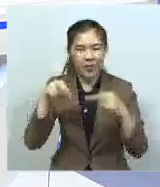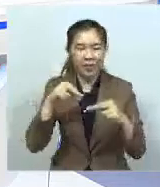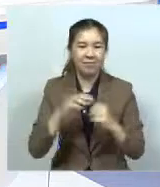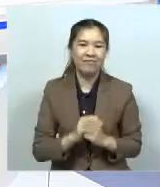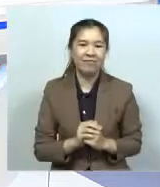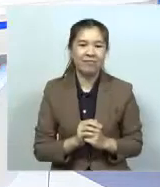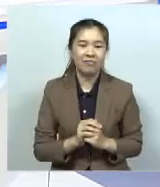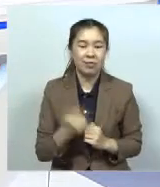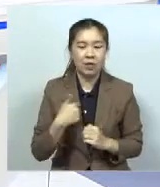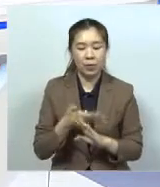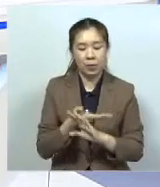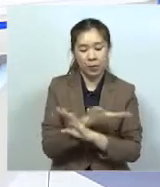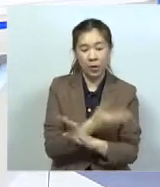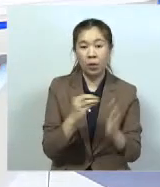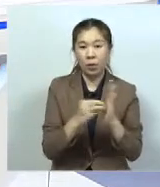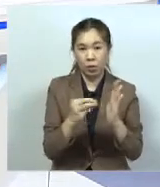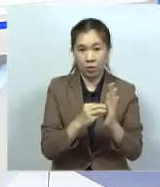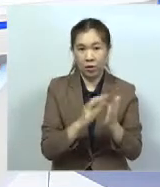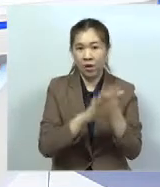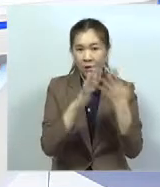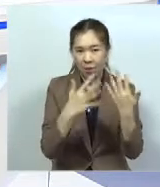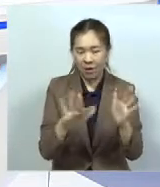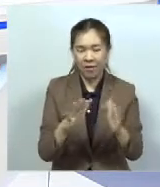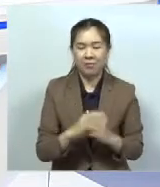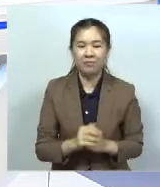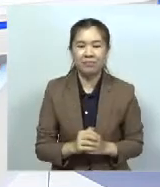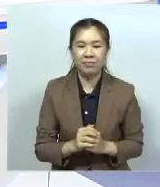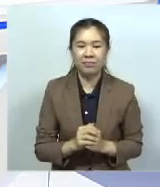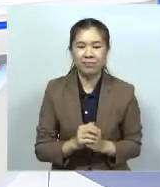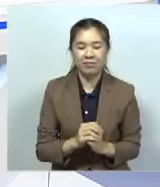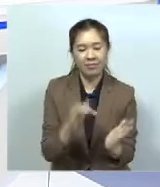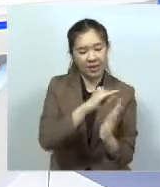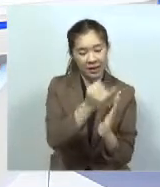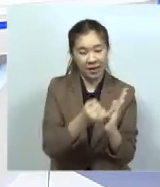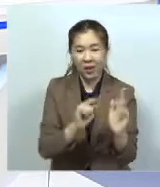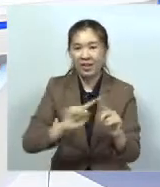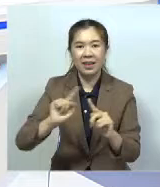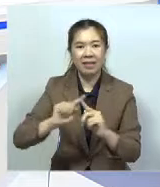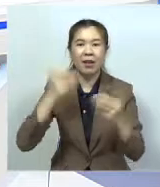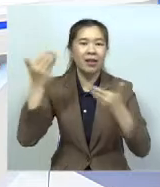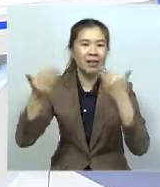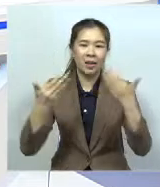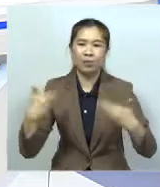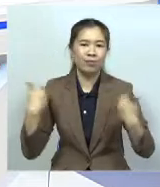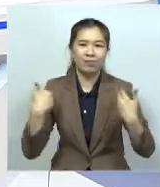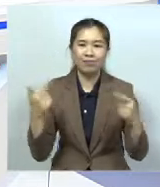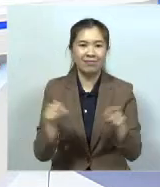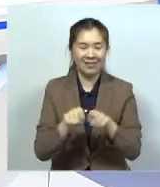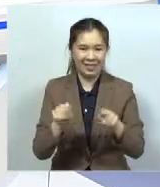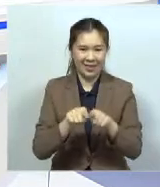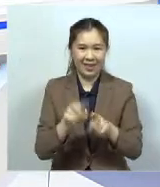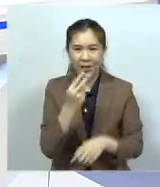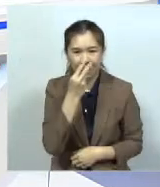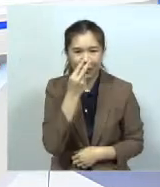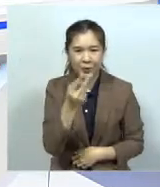แต่นอกจากบรรยากาศการเตรียมความพร้อมในกรุงเทพมหานครแล้วอย่างที่คุยกันไปว่าต่างจังหวัดปีนี้ก็คึกคักไม่แพ้กันพาไปดูในแต่